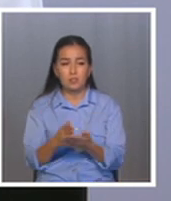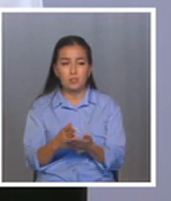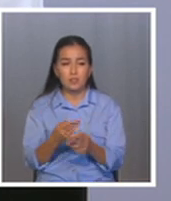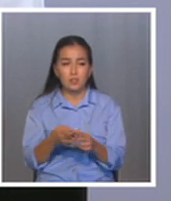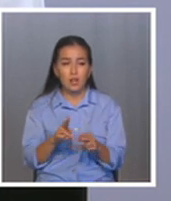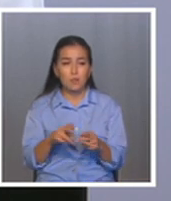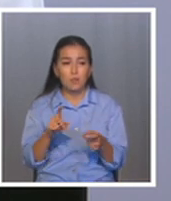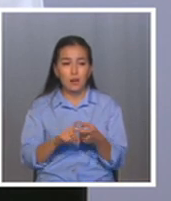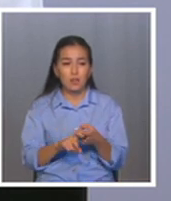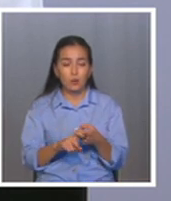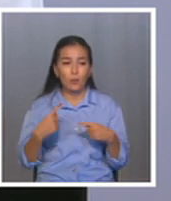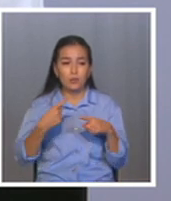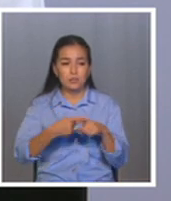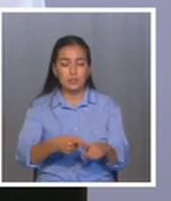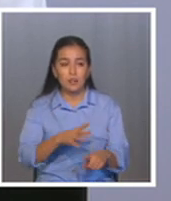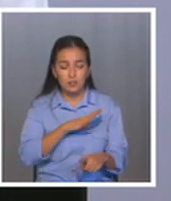байланысты қосылған екен.